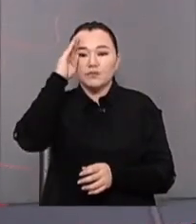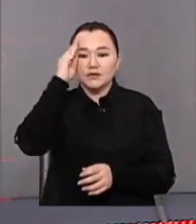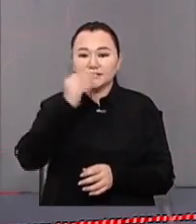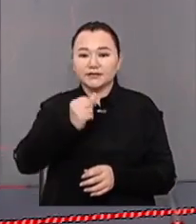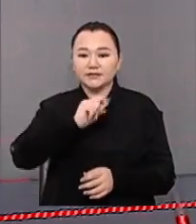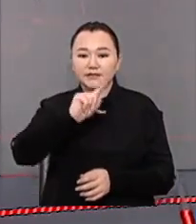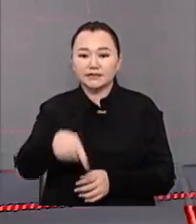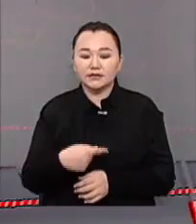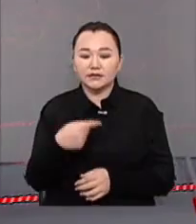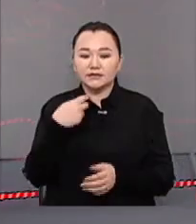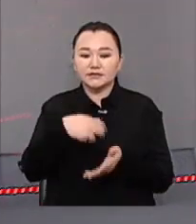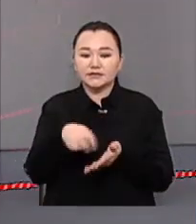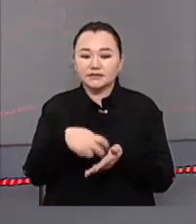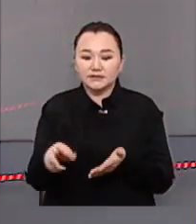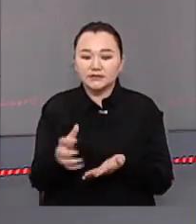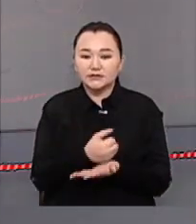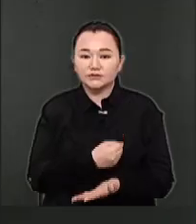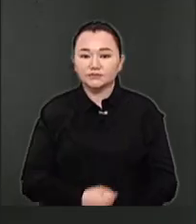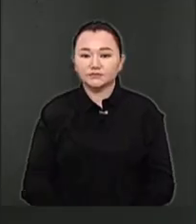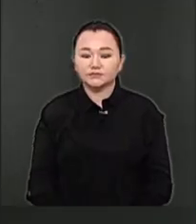сұраған хабарламаларын тапқан.